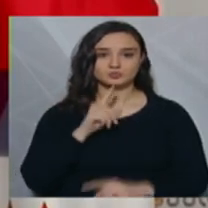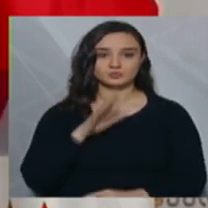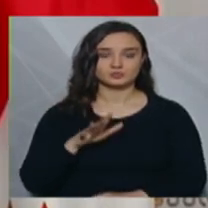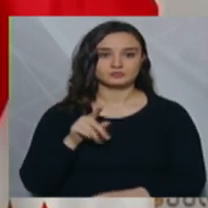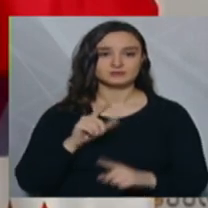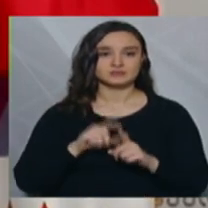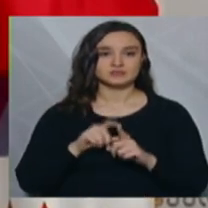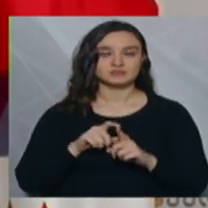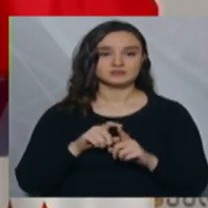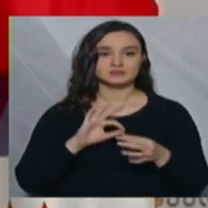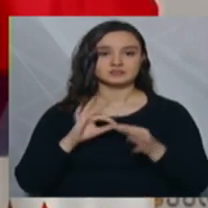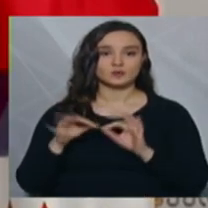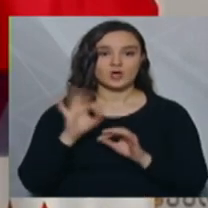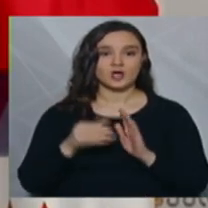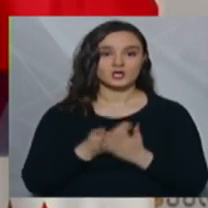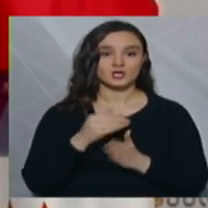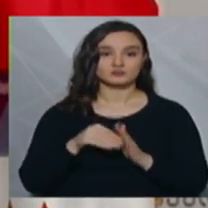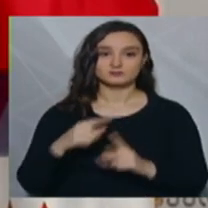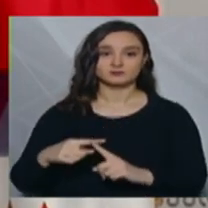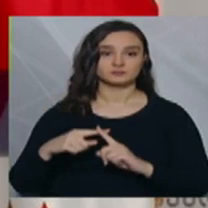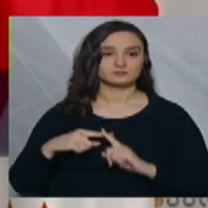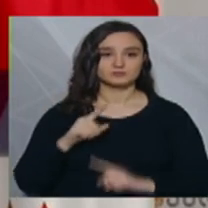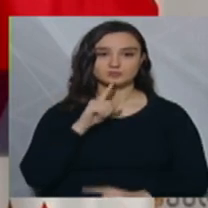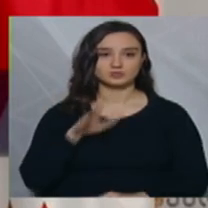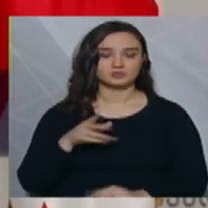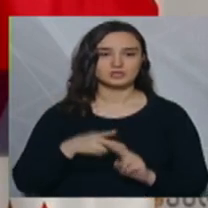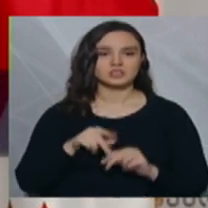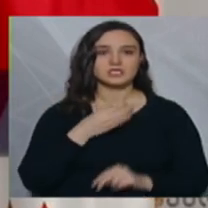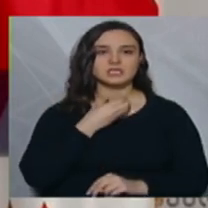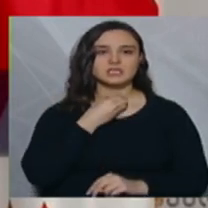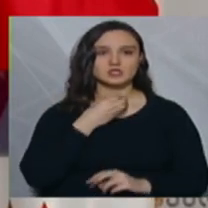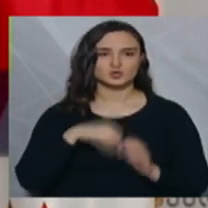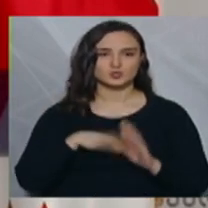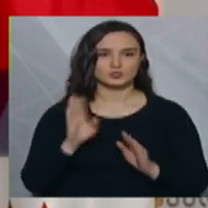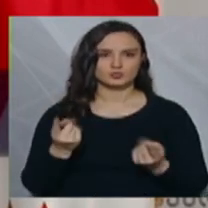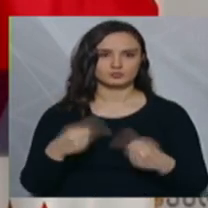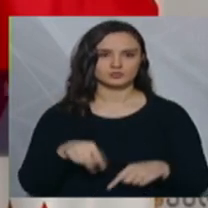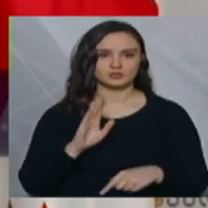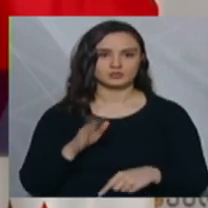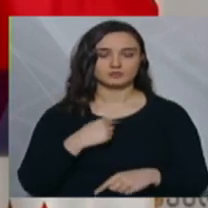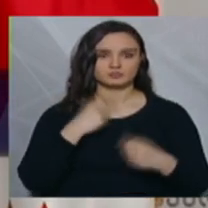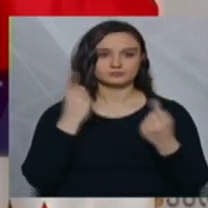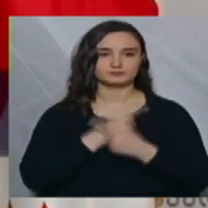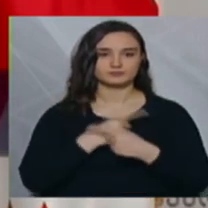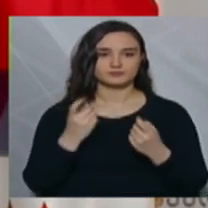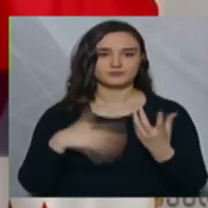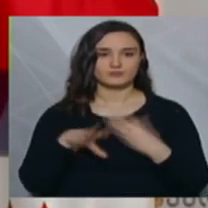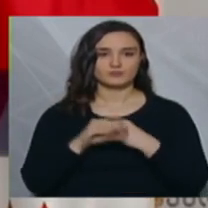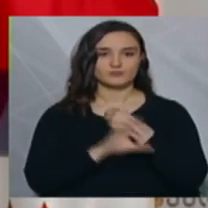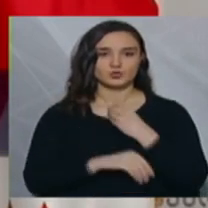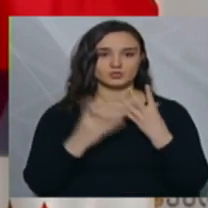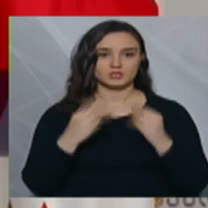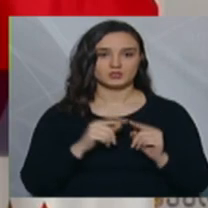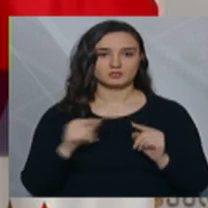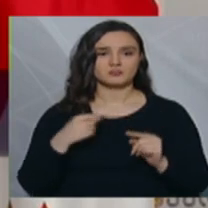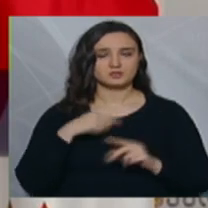წინადადებასთან დაკავშირებით გაცეხება ახალ არჩევნებს, მაშინ ეს კრიზისი კიდევ უფრო გაღრმავდება. და სწორედ ამას მოუწოდებთ ჩვენ აი ამ ბოლო დღეების განმავლობაში. მე